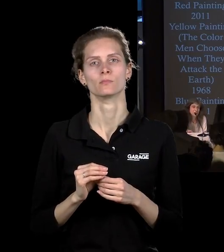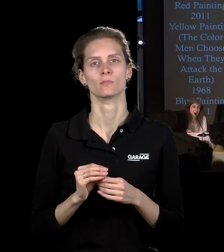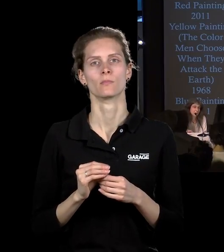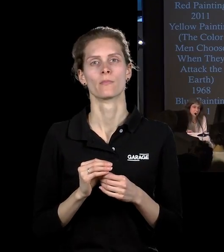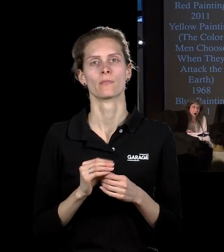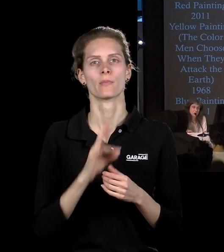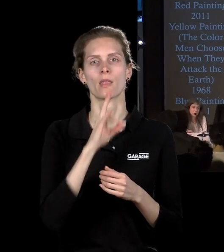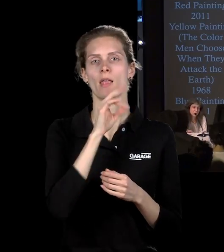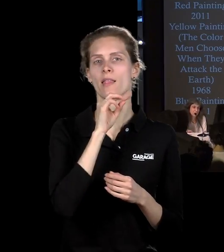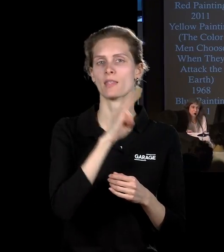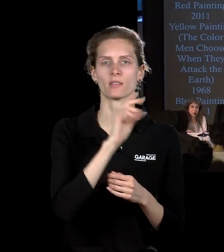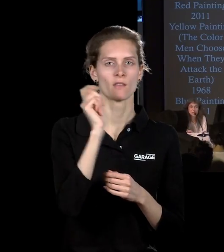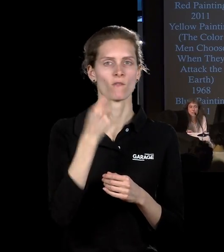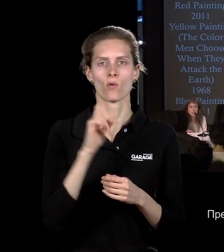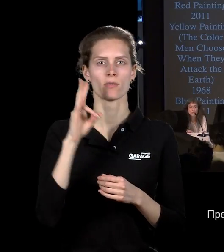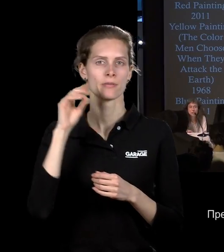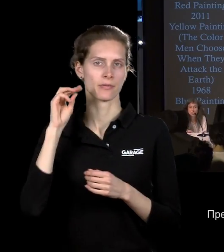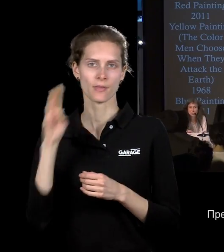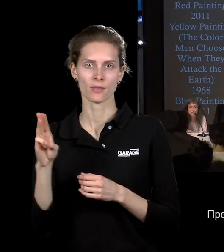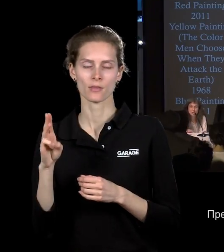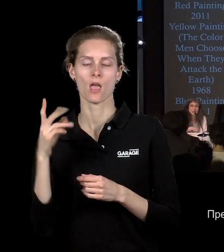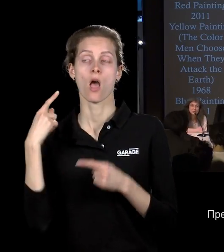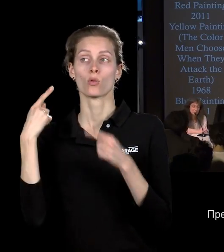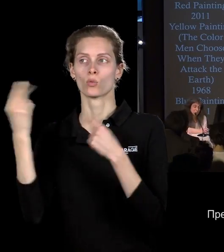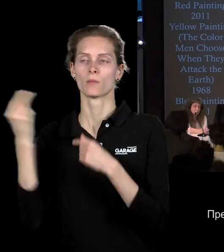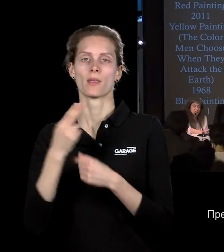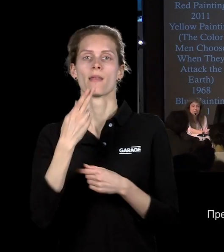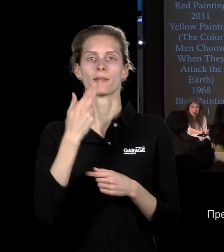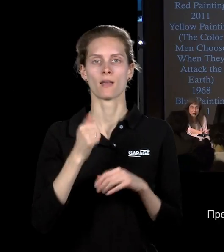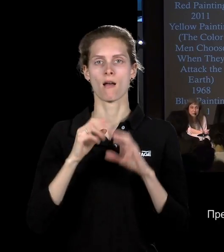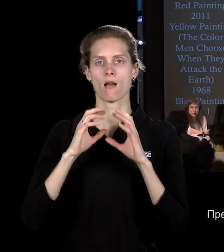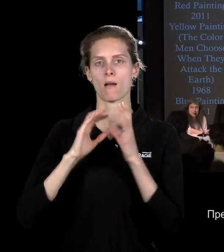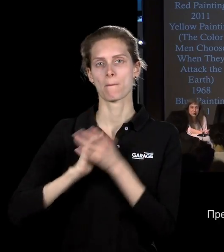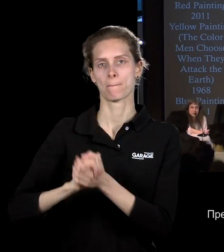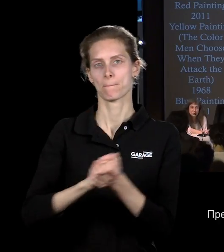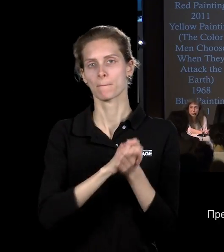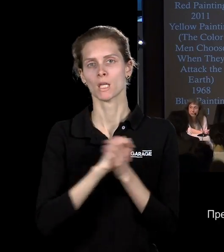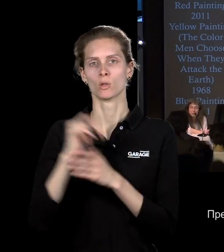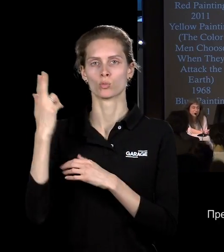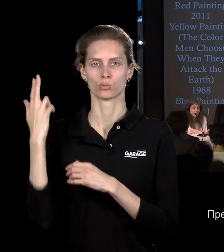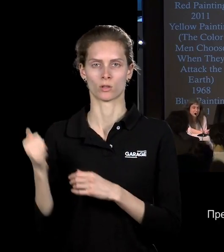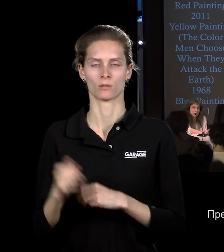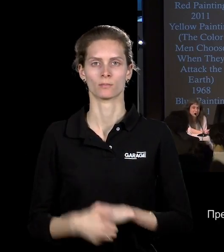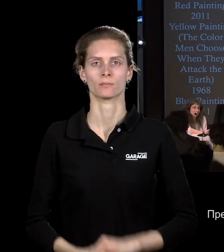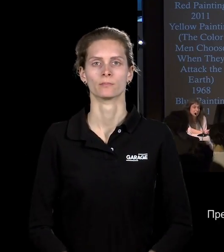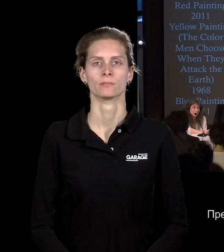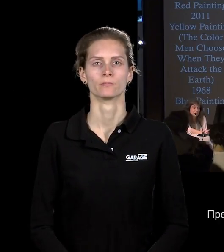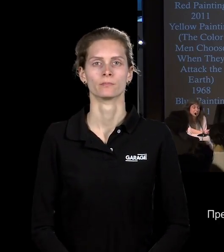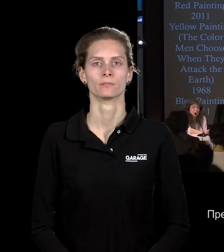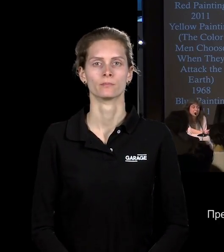«Нет войне, нет», на другой написано «Да, миру, да». То есть такие очень как бы простые, предельно простые высказывания, но не